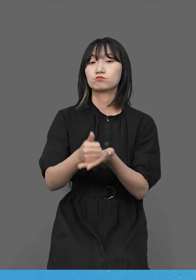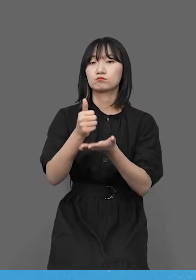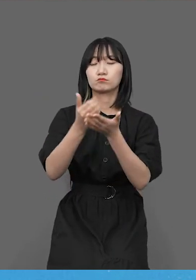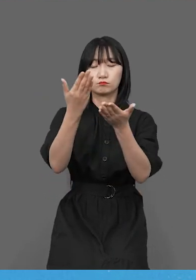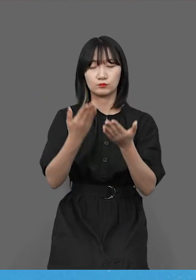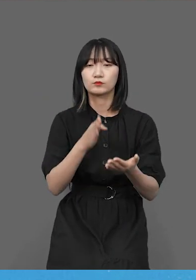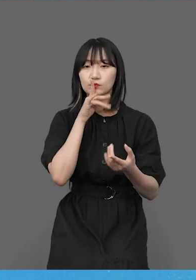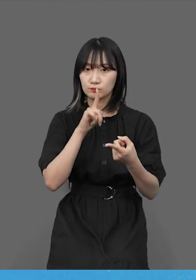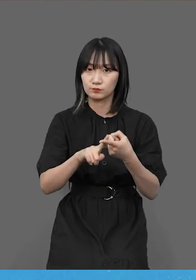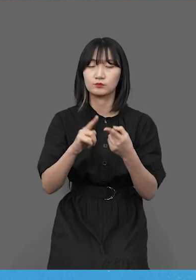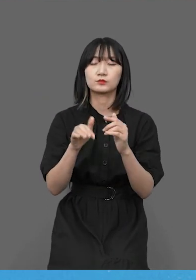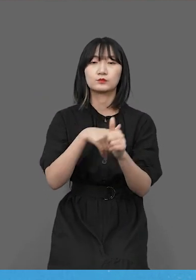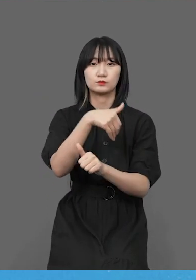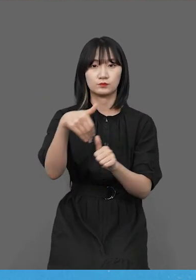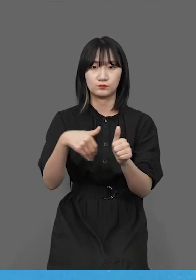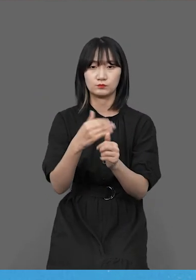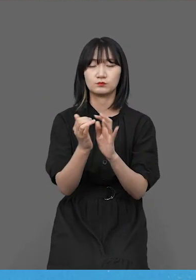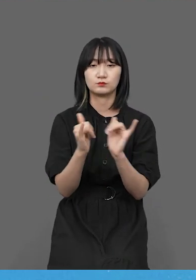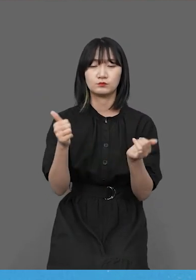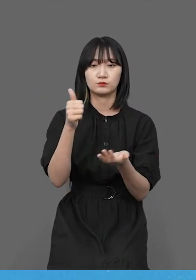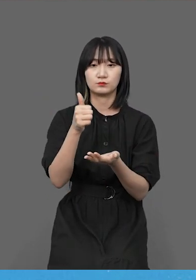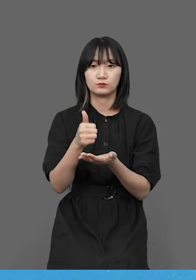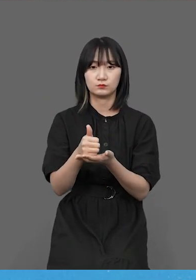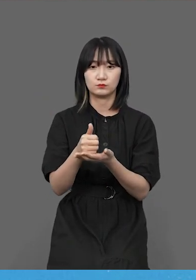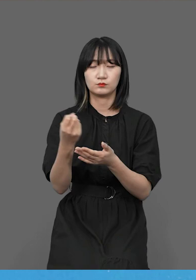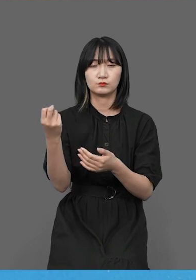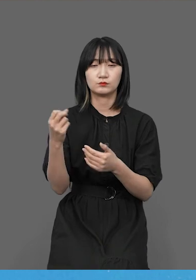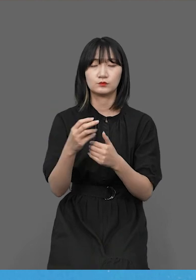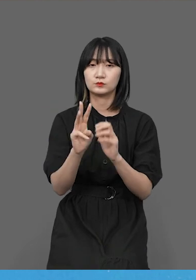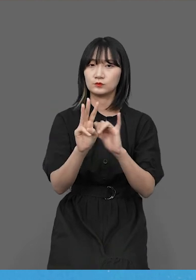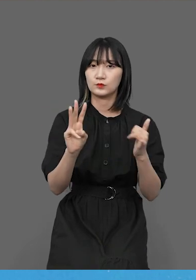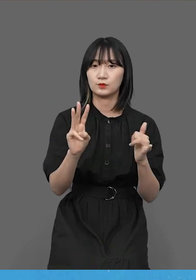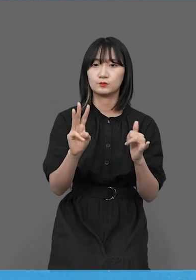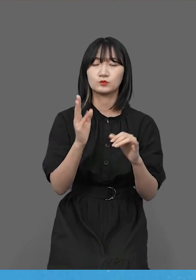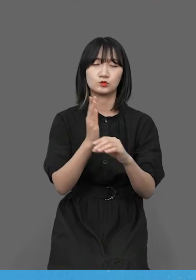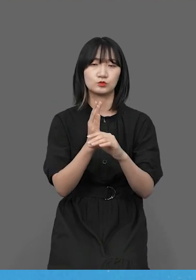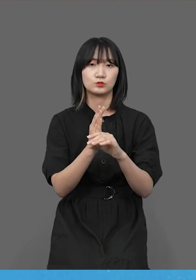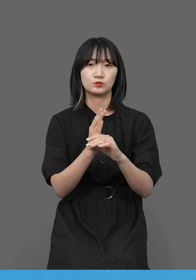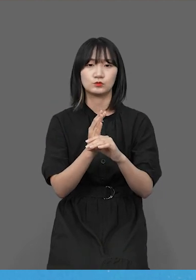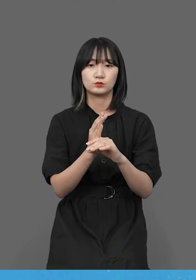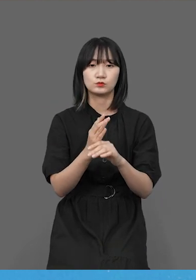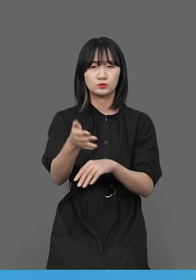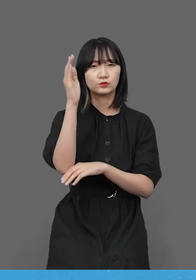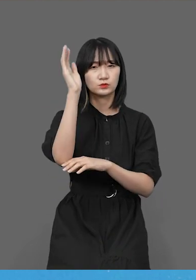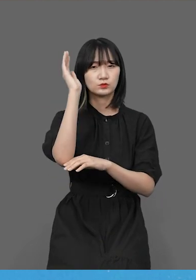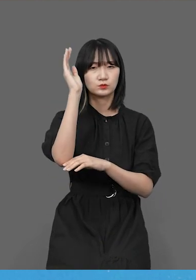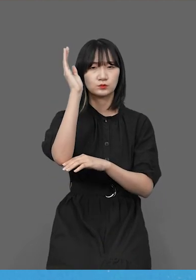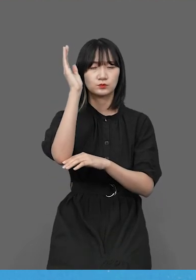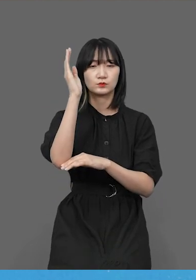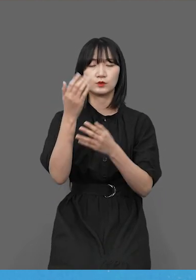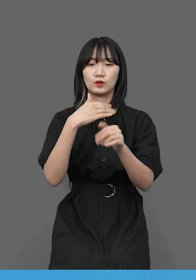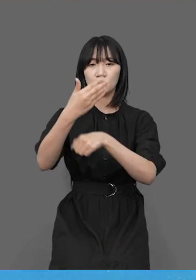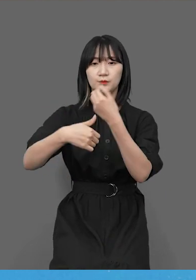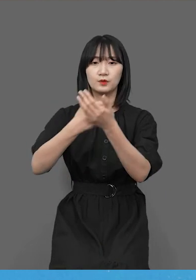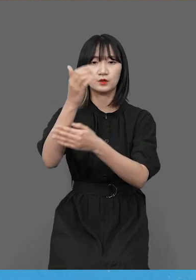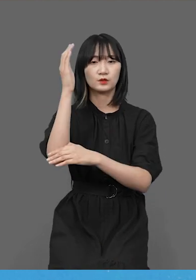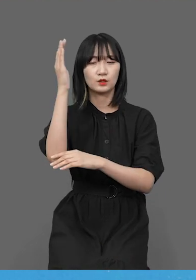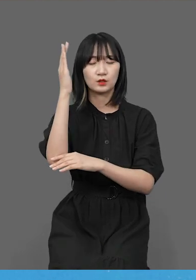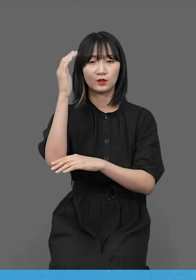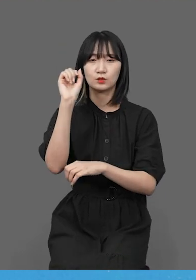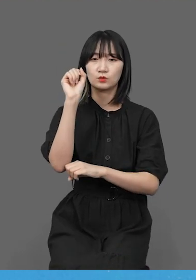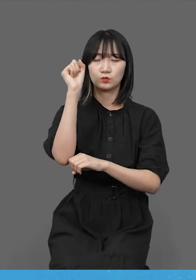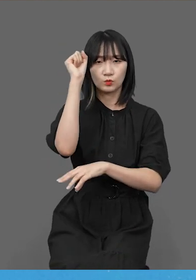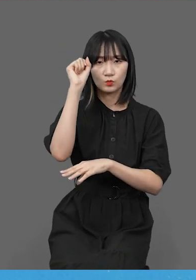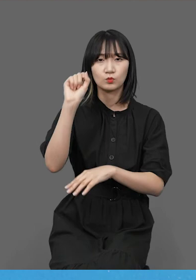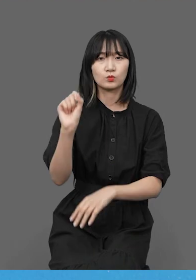칭찬받아 마땅할 분들이시죠. 근데 저 세 분이 얘기하시는 하나님에 대한 이야기, 기원에